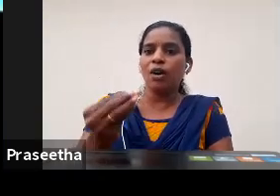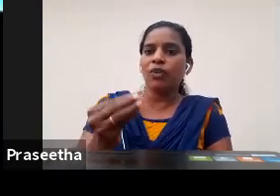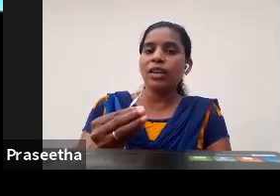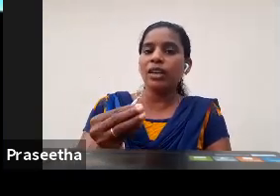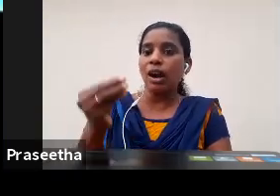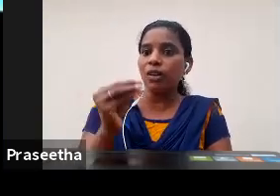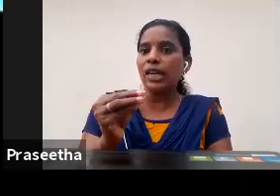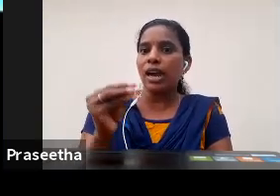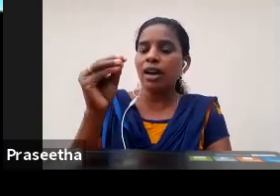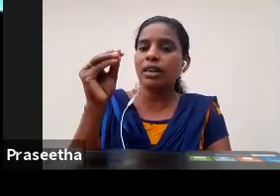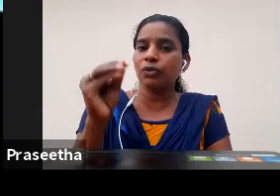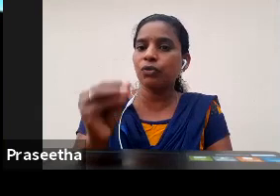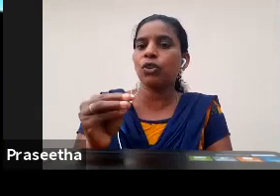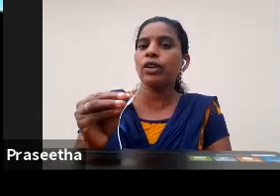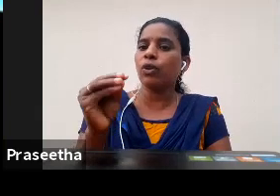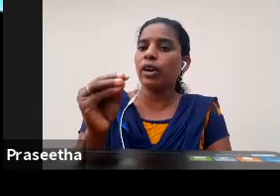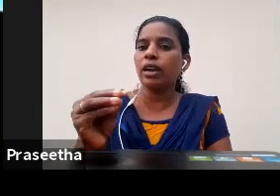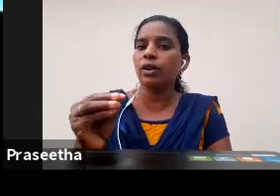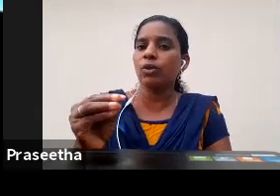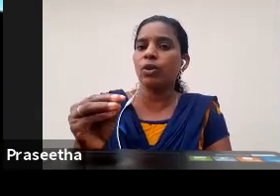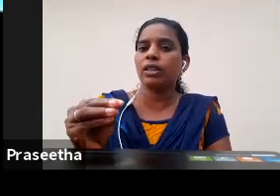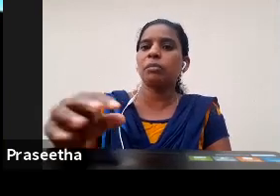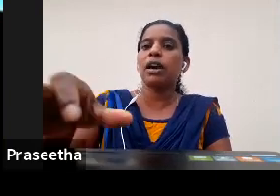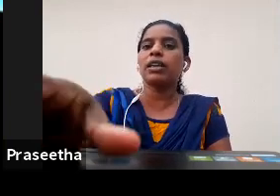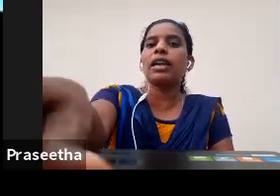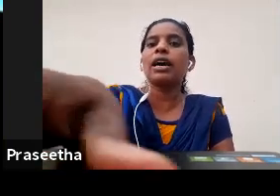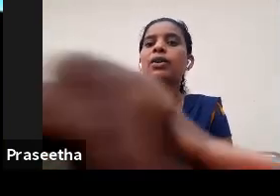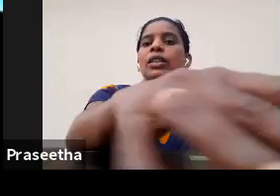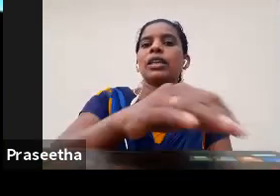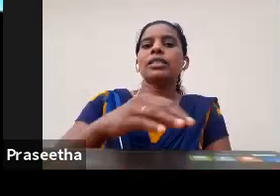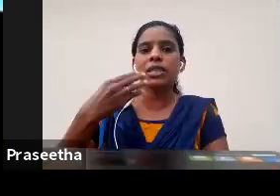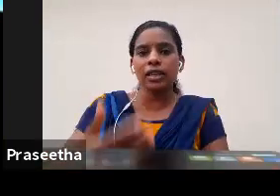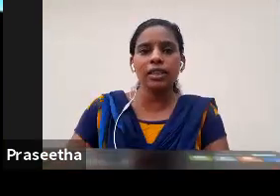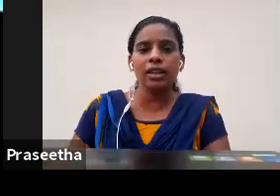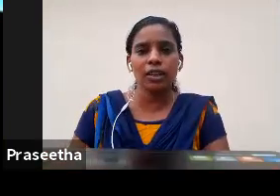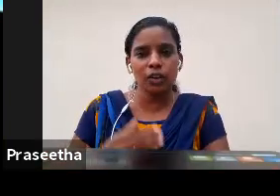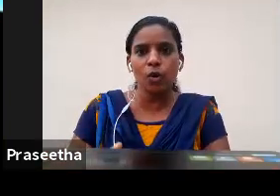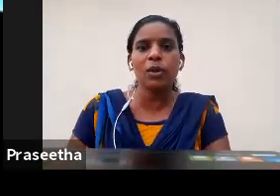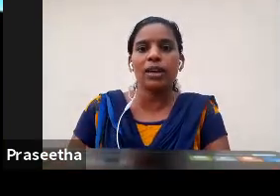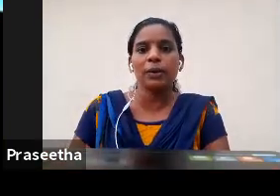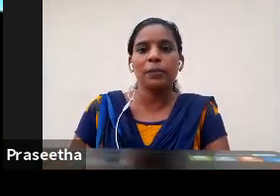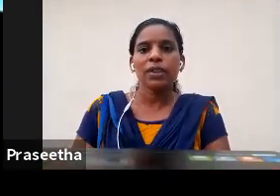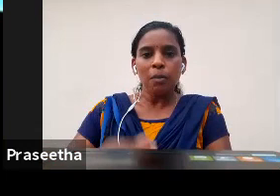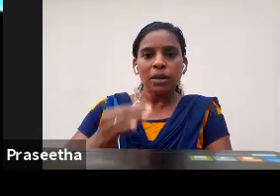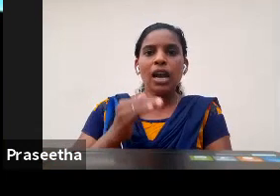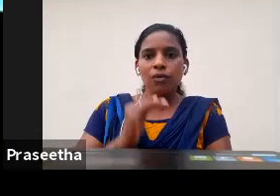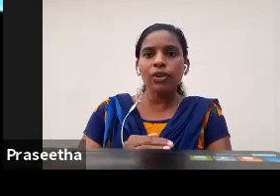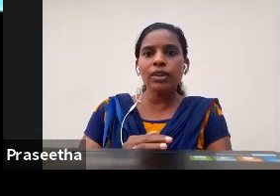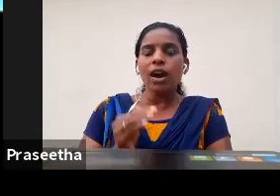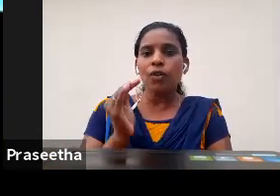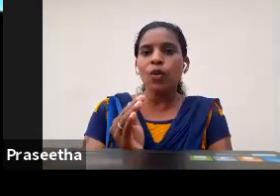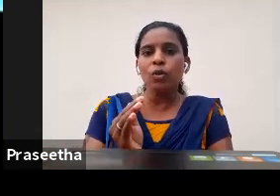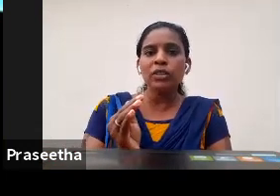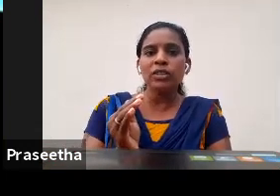വരുമ്പോ അവളുടെ ആ ഡെഫ് കുട്ടി ഒരാളെ ഉള്ളു അതിനകത്ത്, ബാക്കി എല്ലാരും തന്നെ സംസാരിക്കുന്ന ആളുകളാണ്, നോർമലാണ്. പക്ഷെ